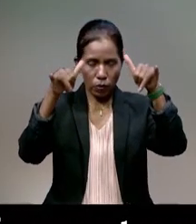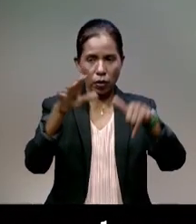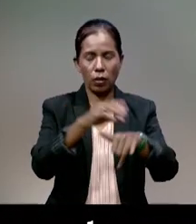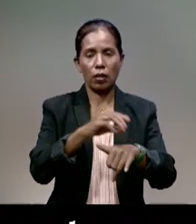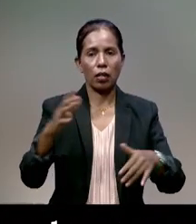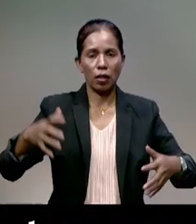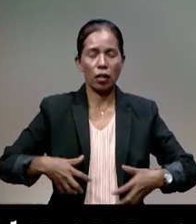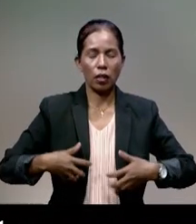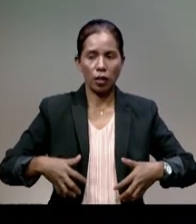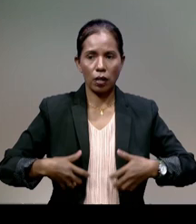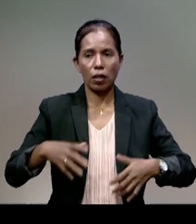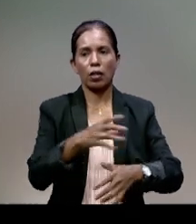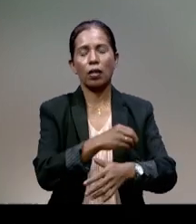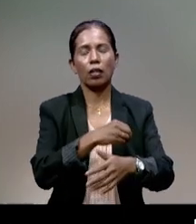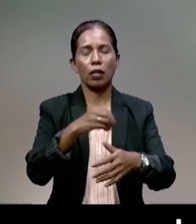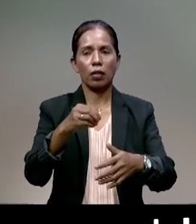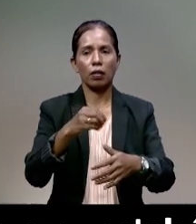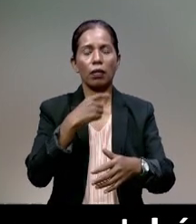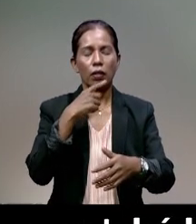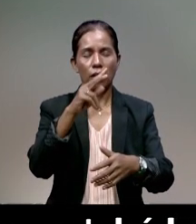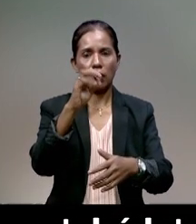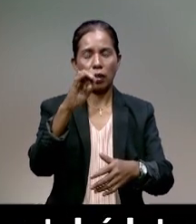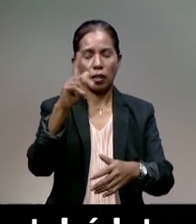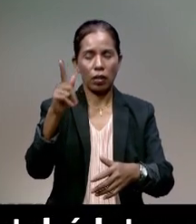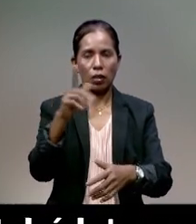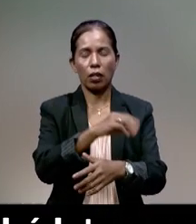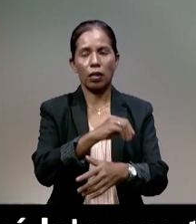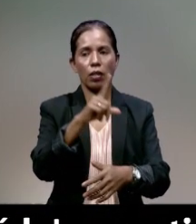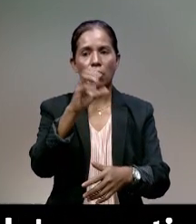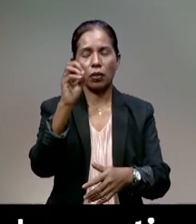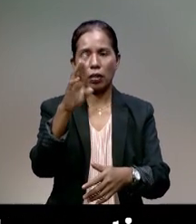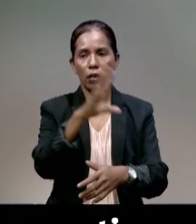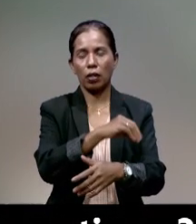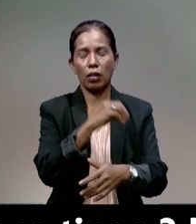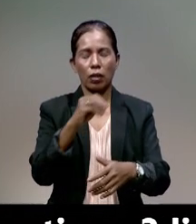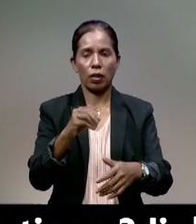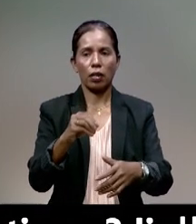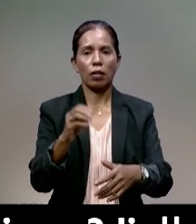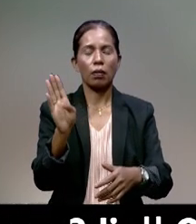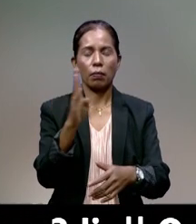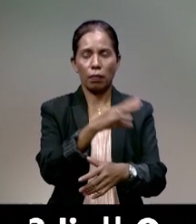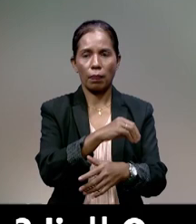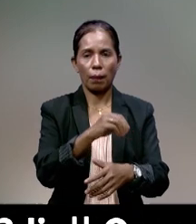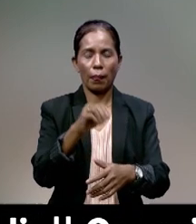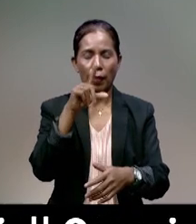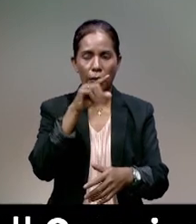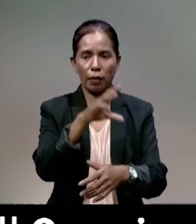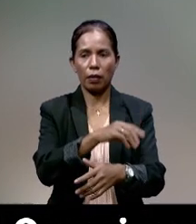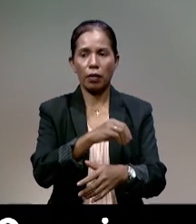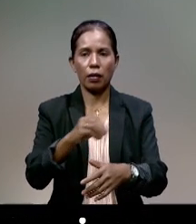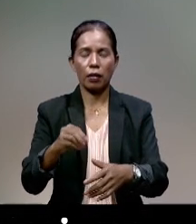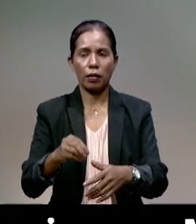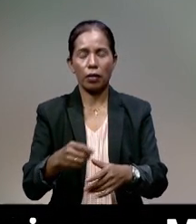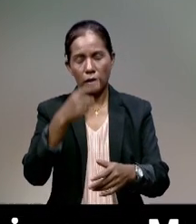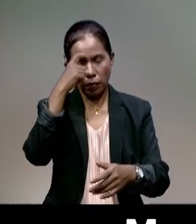lekirau ikung naruk, kakatua mutin, niki, loriku lirasmean, pombu verde, pombu metang no makikitasi